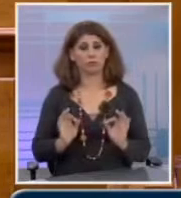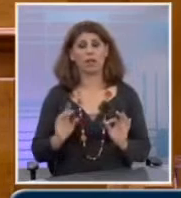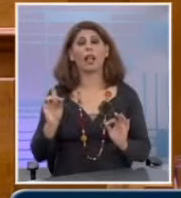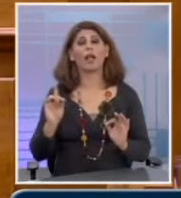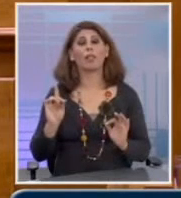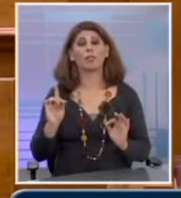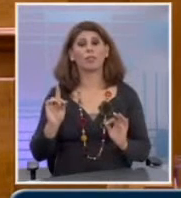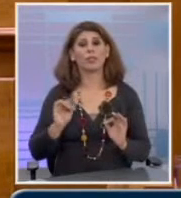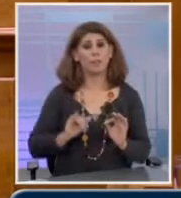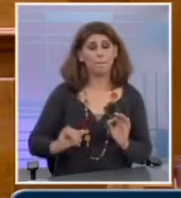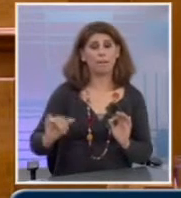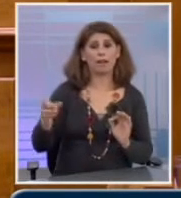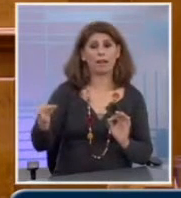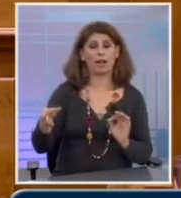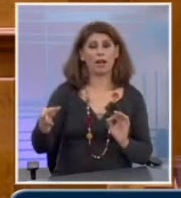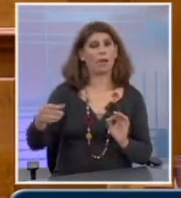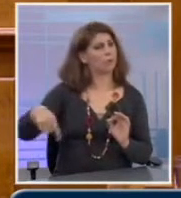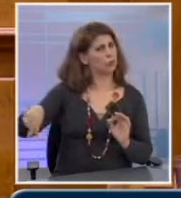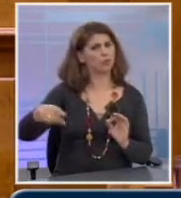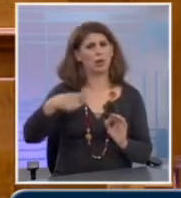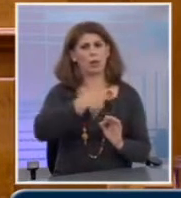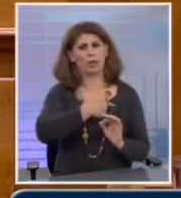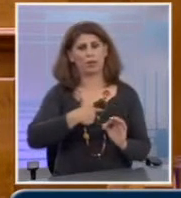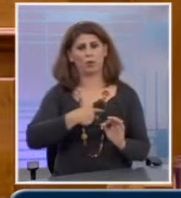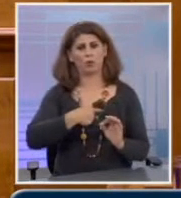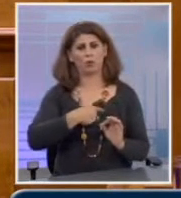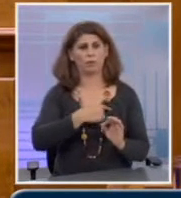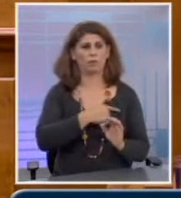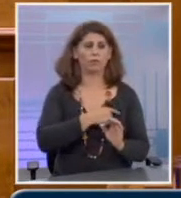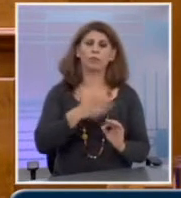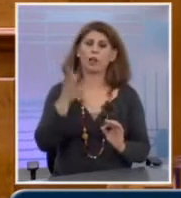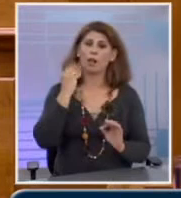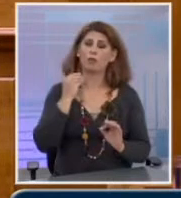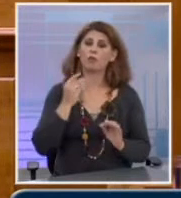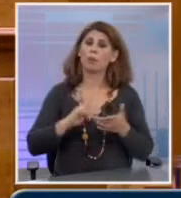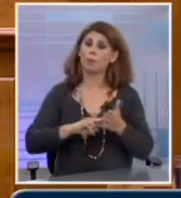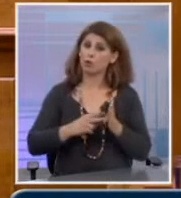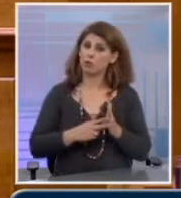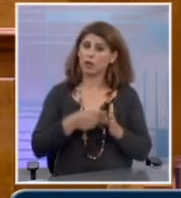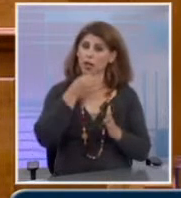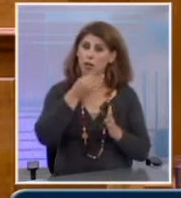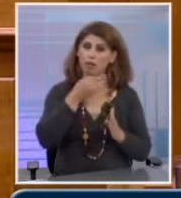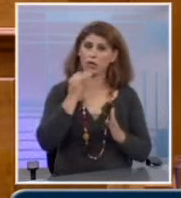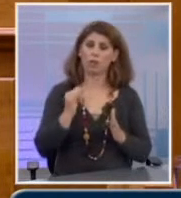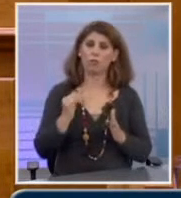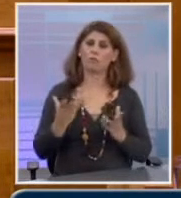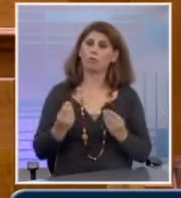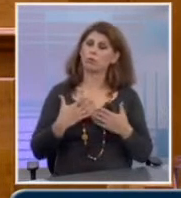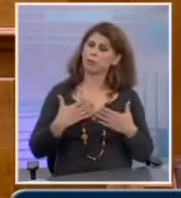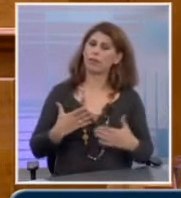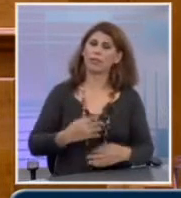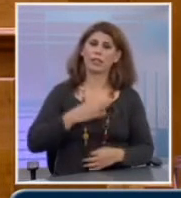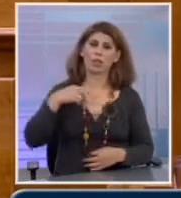υπολείπους αρχηγούς. Ακούσαμε με προσοχή αναφορές ακόμα και από τον πολύ συμπαθή τον κύριο